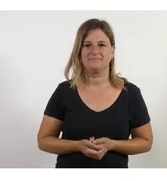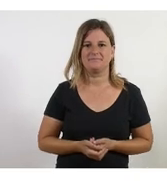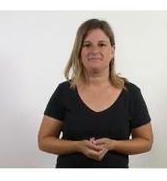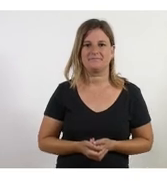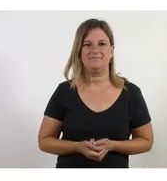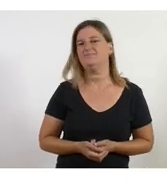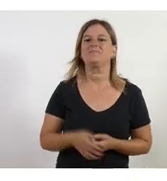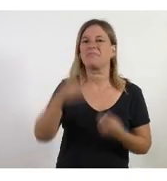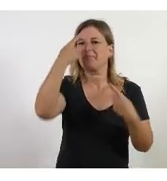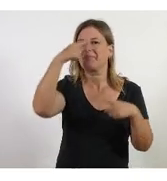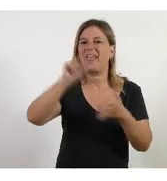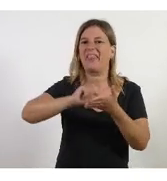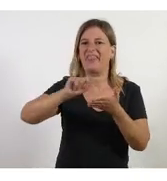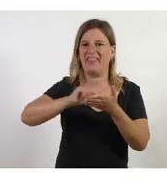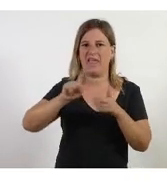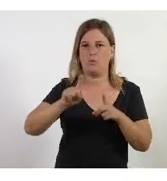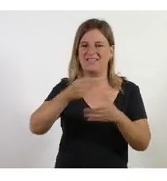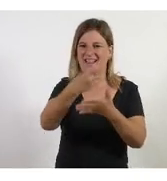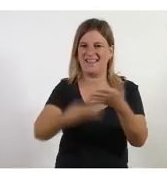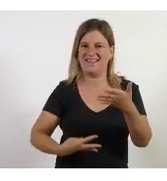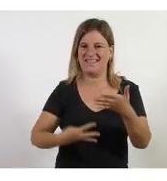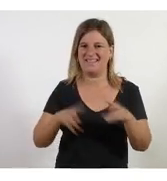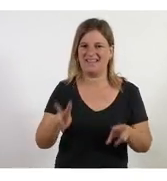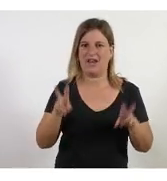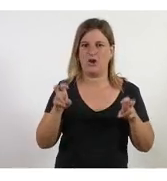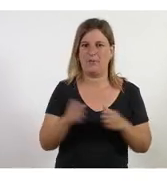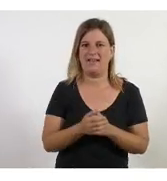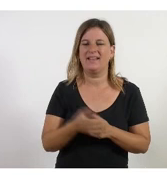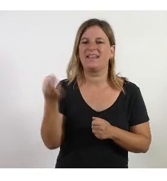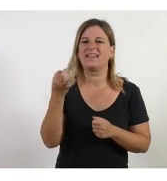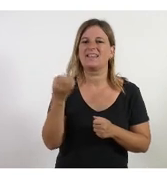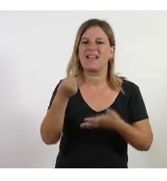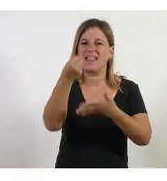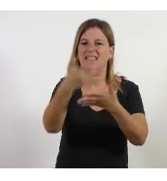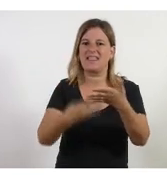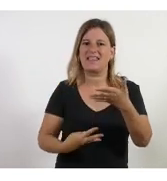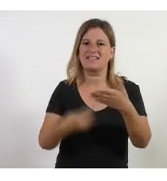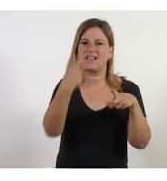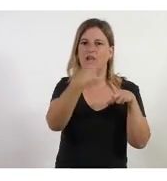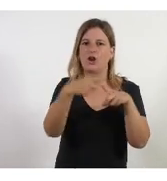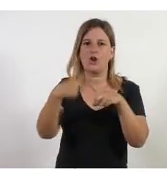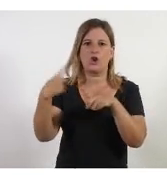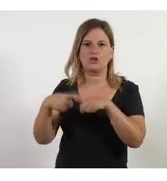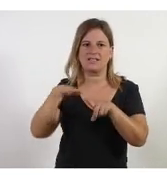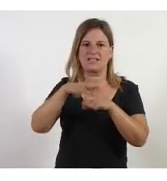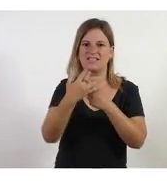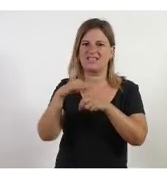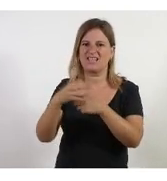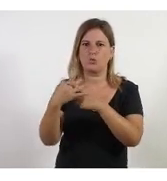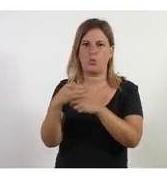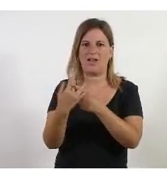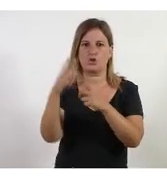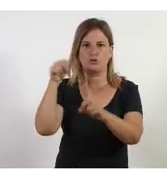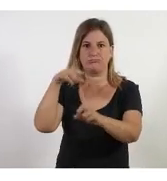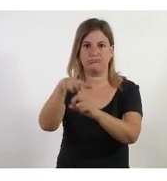Deures. Una altra llista. En aquest cas és una llista de possibles situacions que t'estressin,